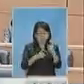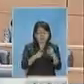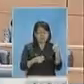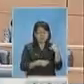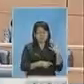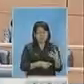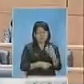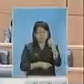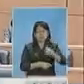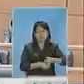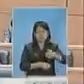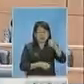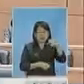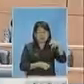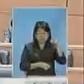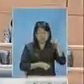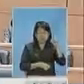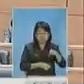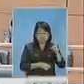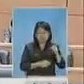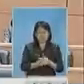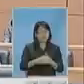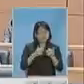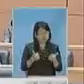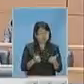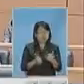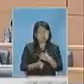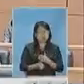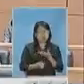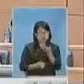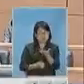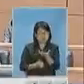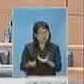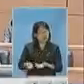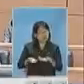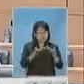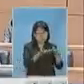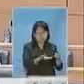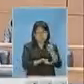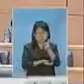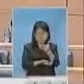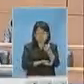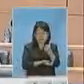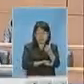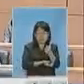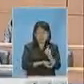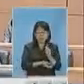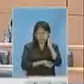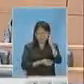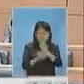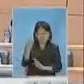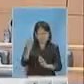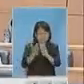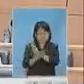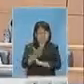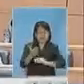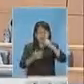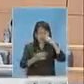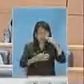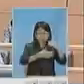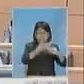นี้เนี่ยจะคืนสิ่งที่ท่านได้เพื่อต่อลมหายใจให้กับประเทศไทยหน่อยไม่